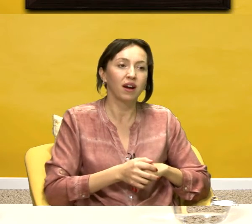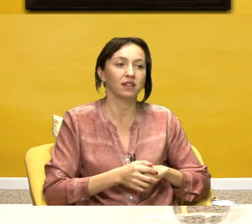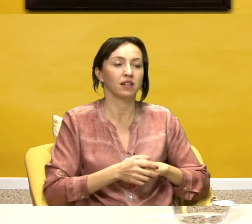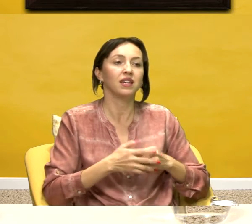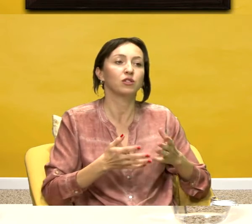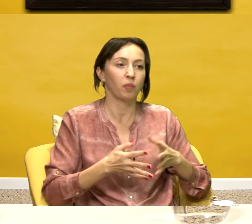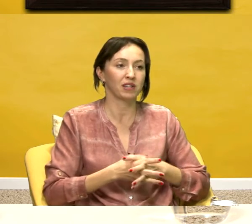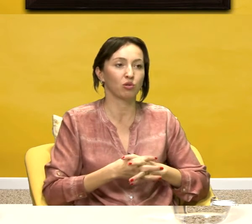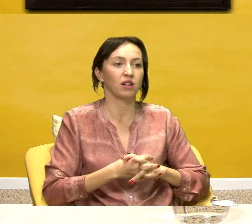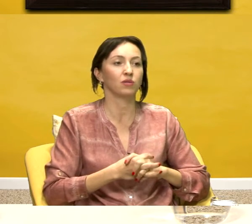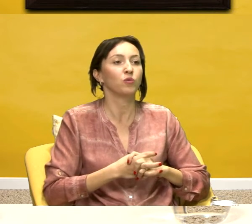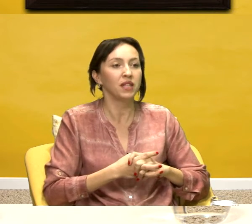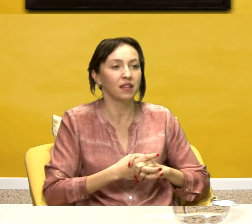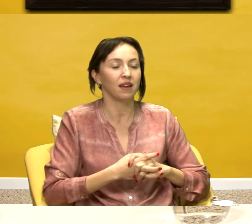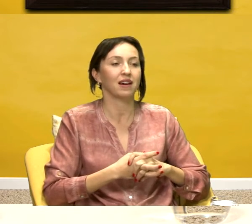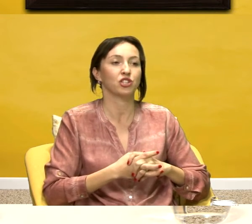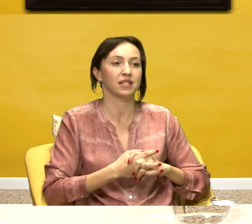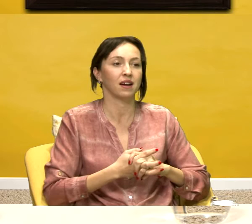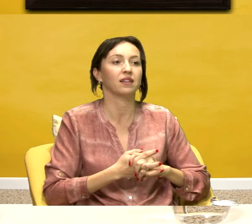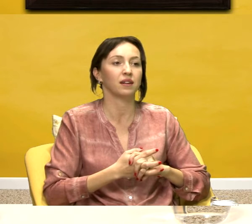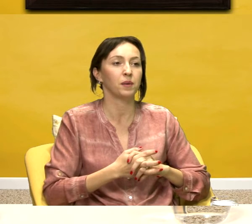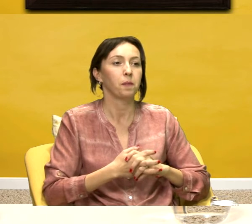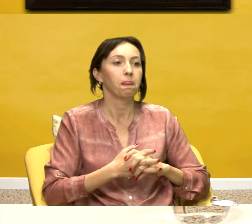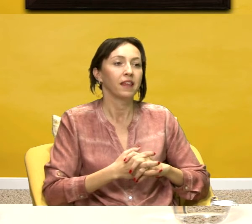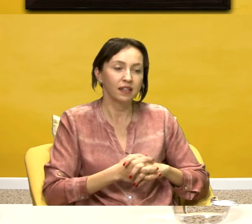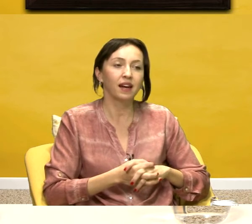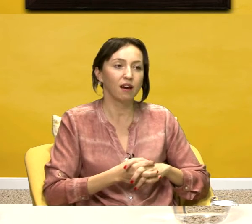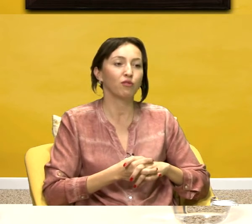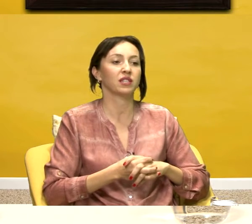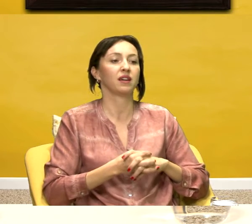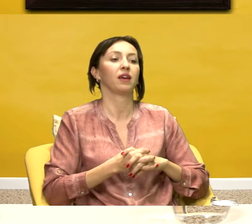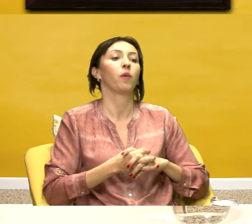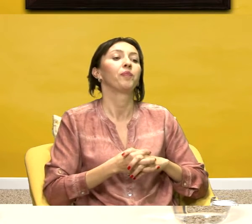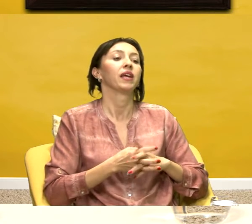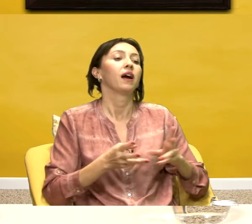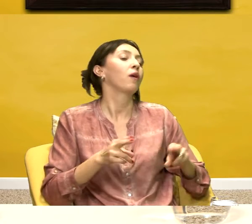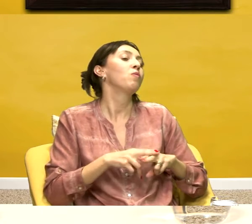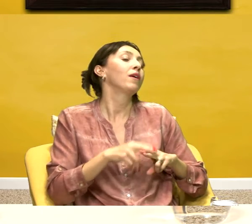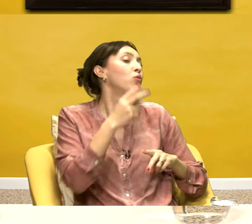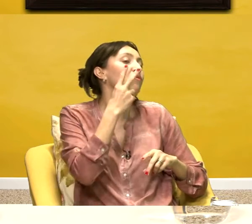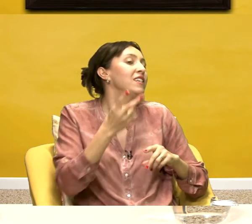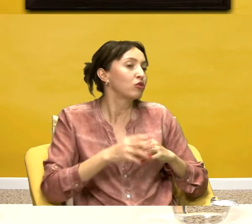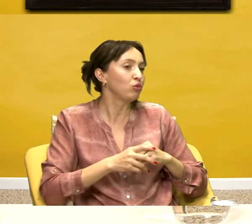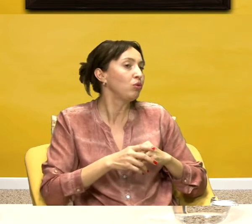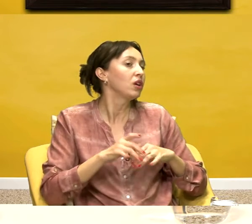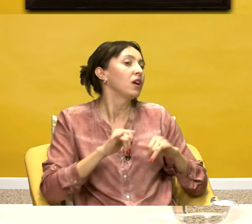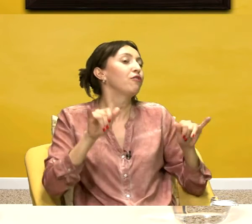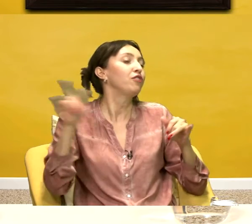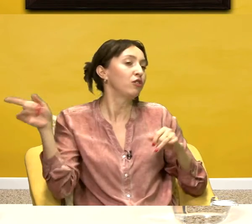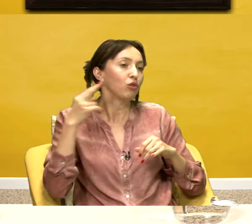o fată, este o persoană cu minte așezată. Da, i-a fost greu. Acum, cum vezi